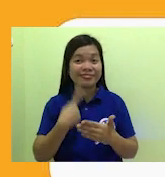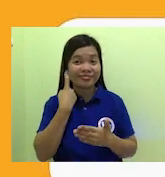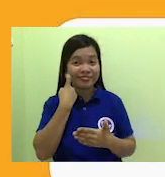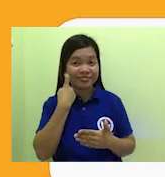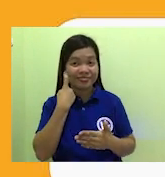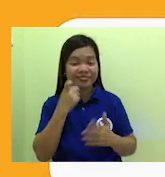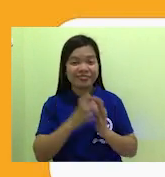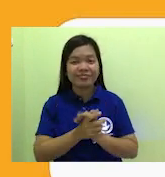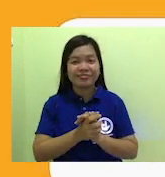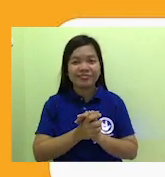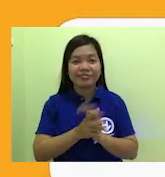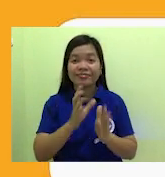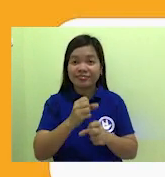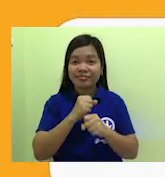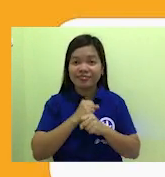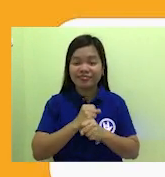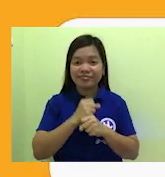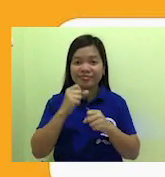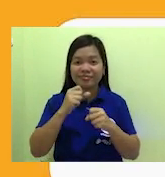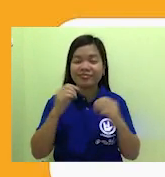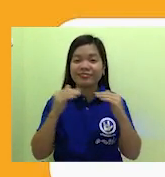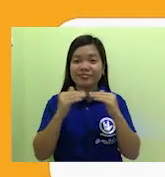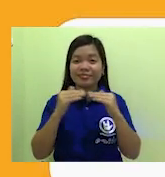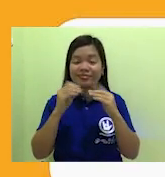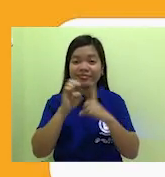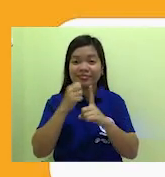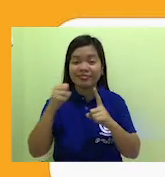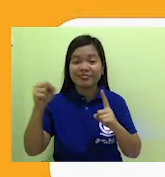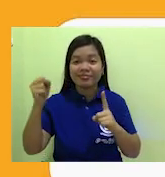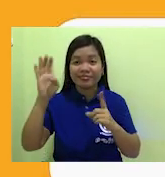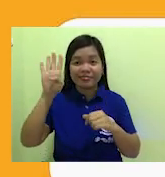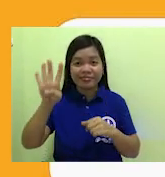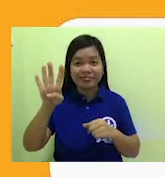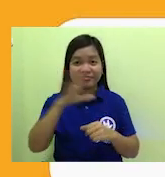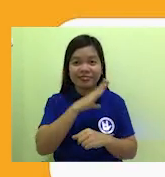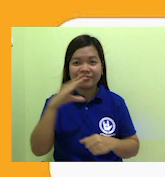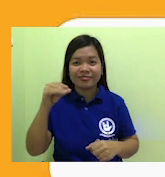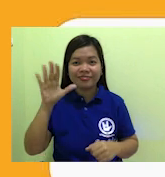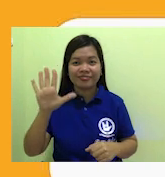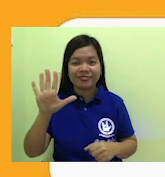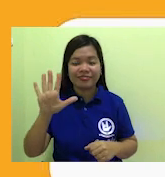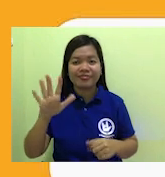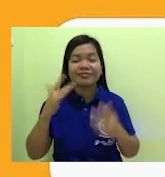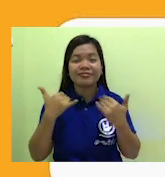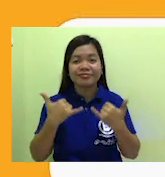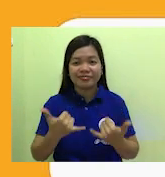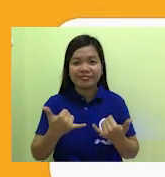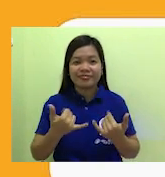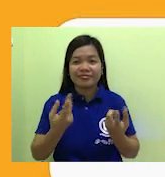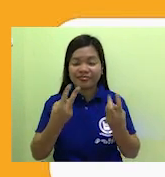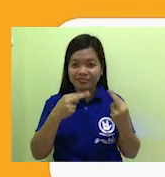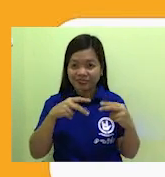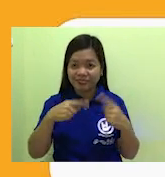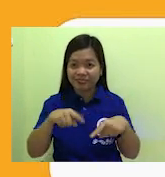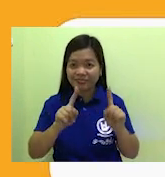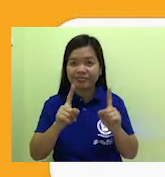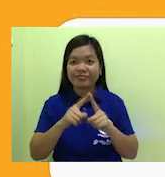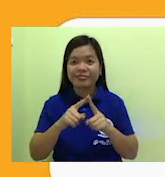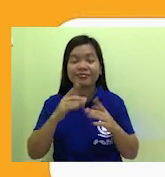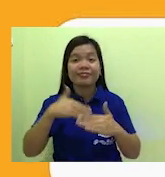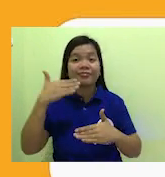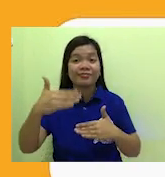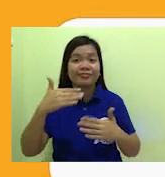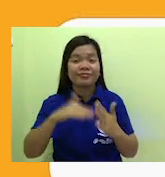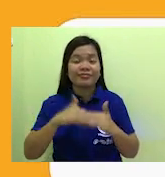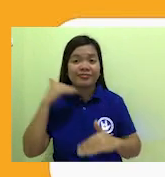Before the break, we have obtained equation 4 and 5. Let's execute now the next step.